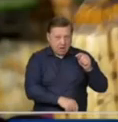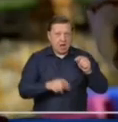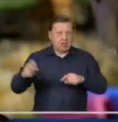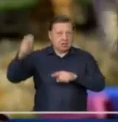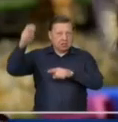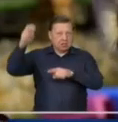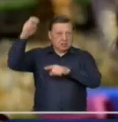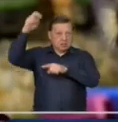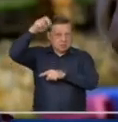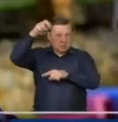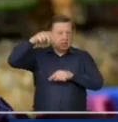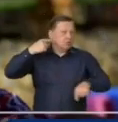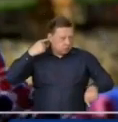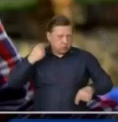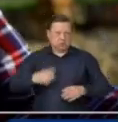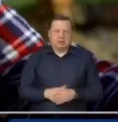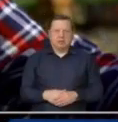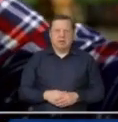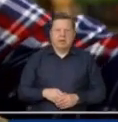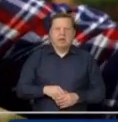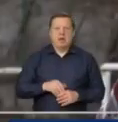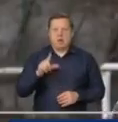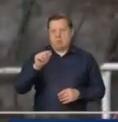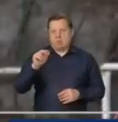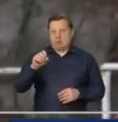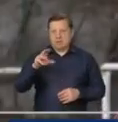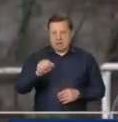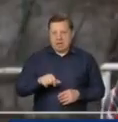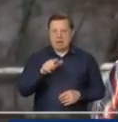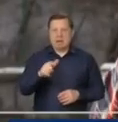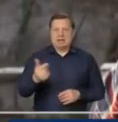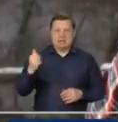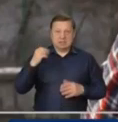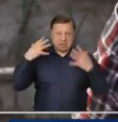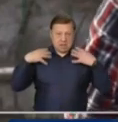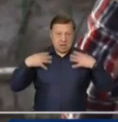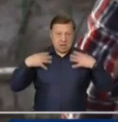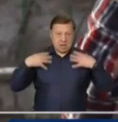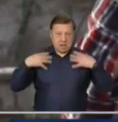drobna pójdźka. Z tyłu na upierzeniu ma tak